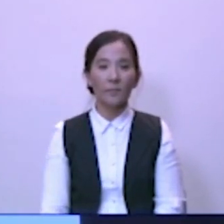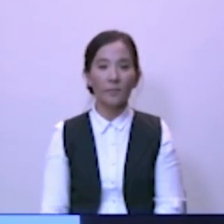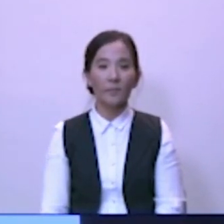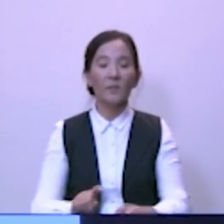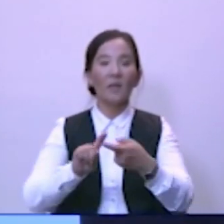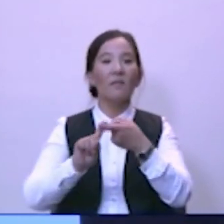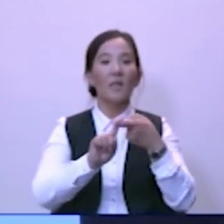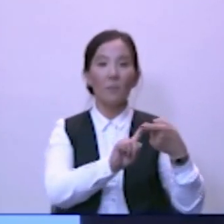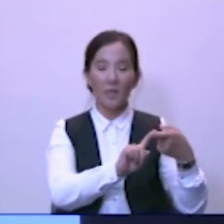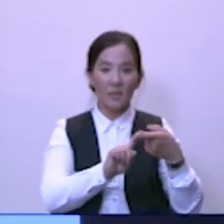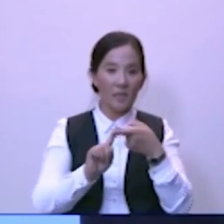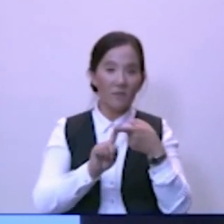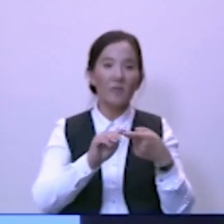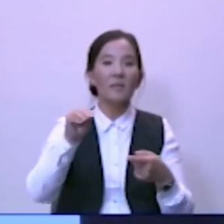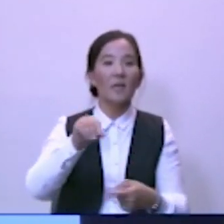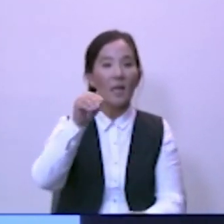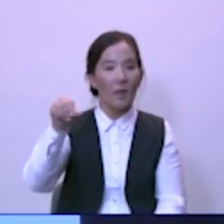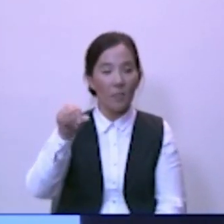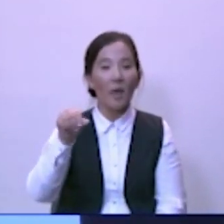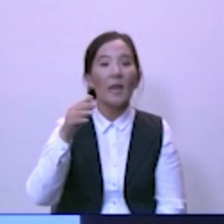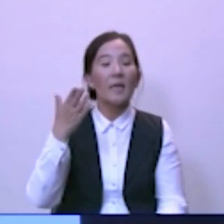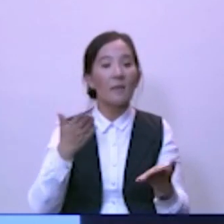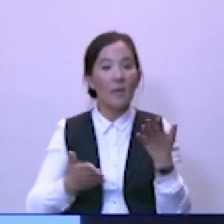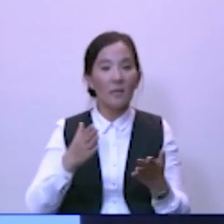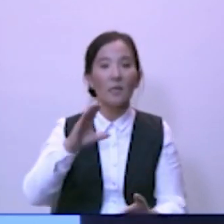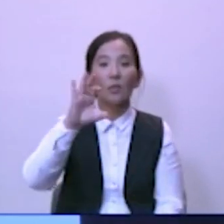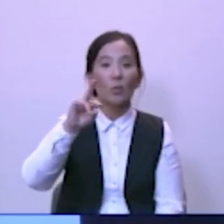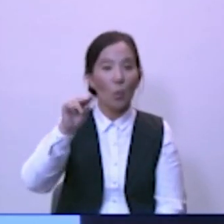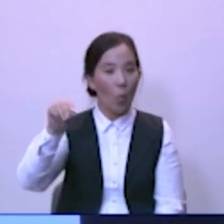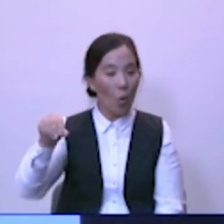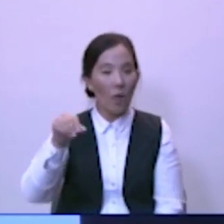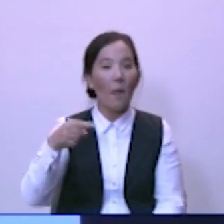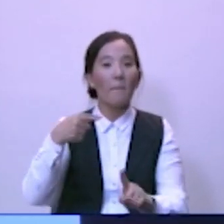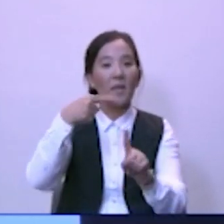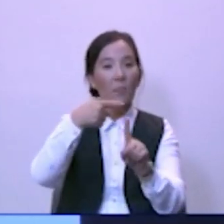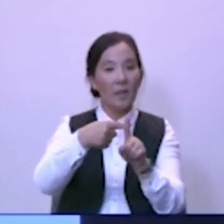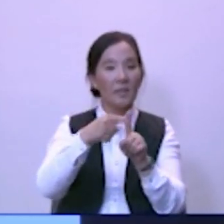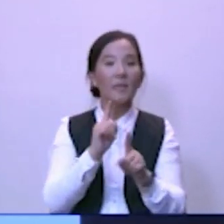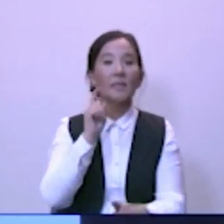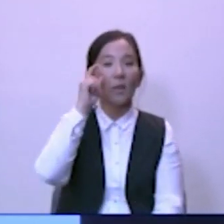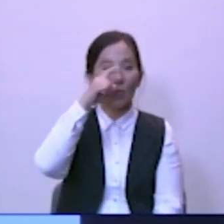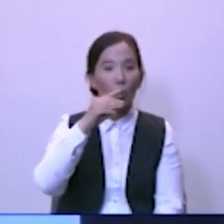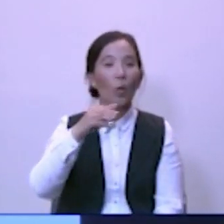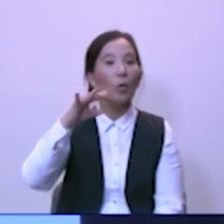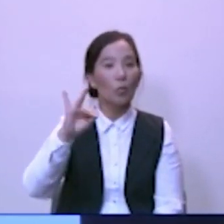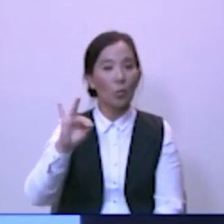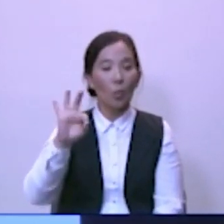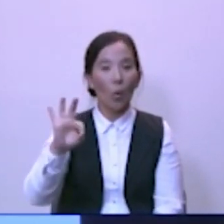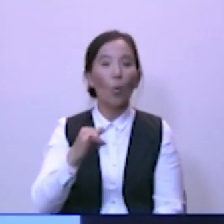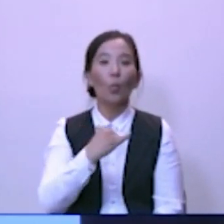взаимодействие салями если соль прибавить с кислотой то у нас